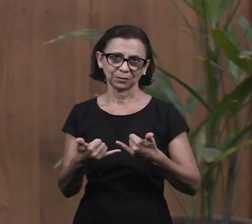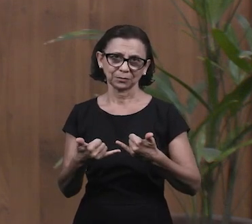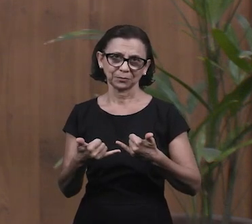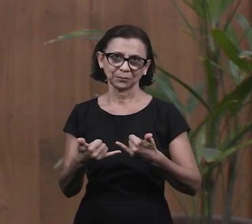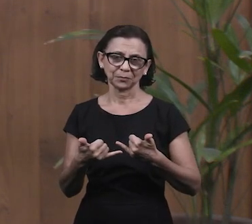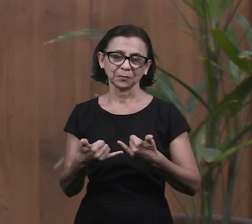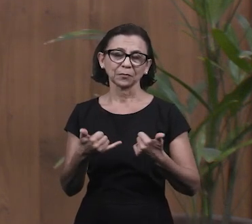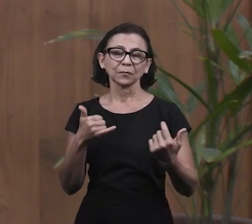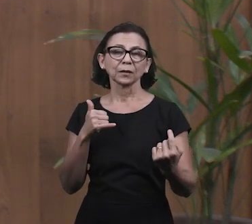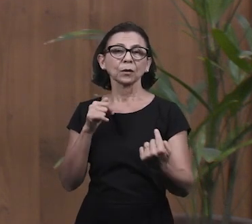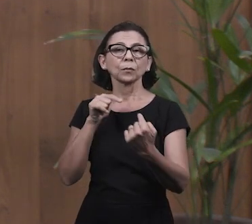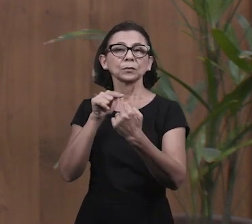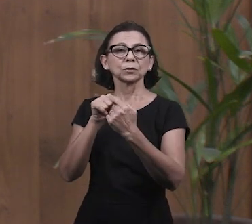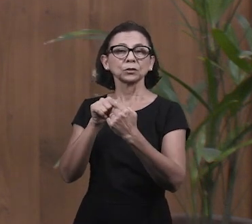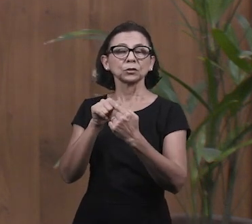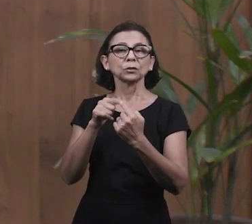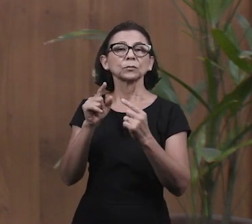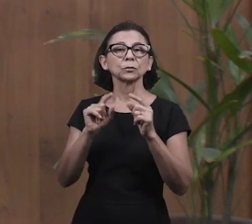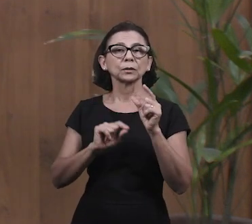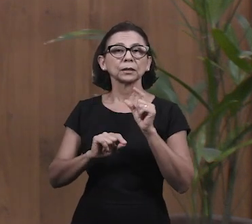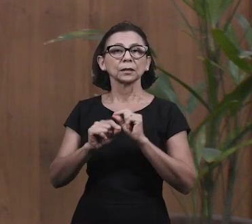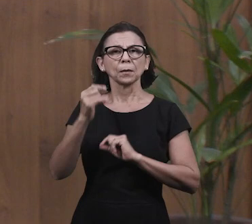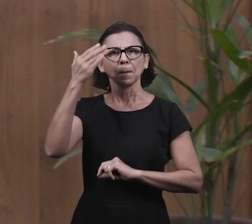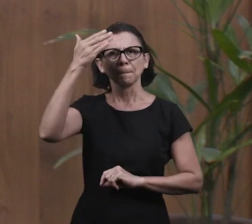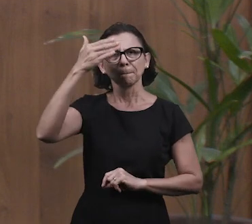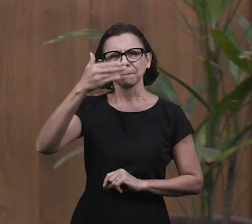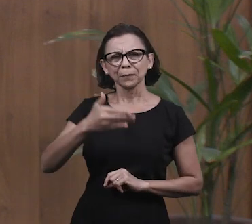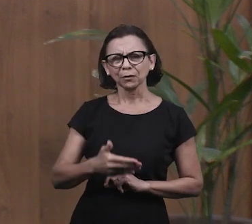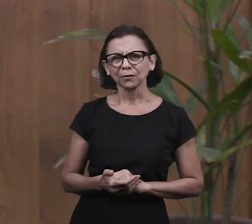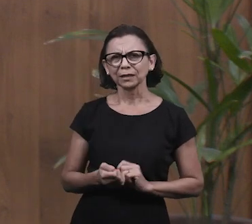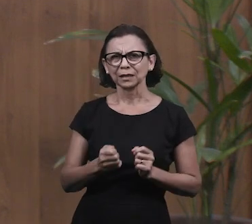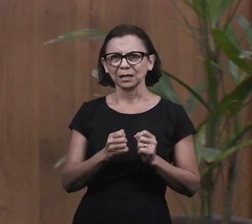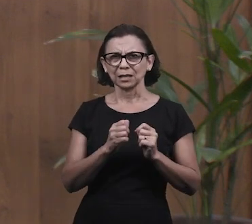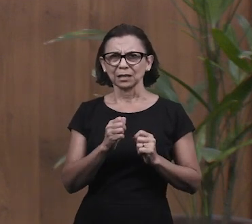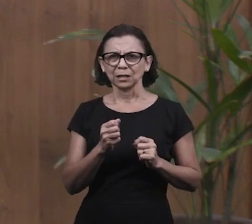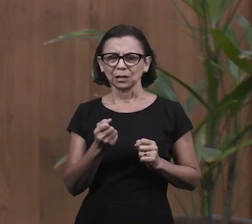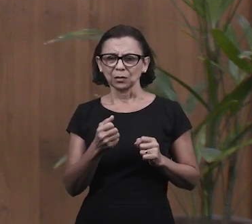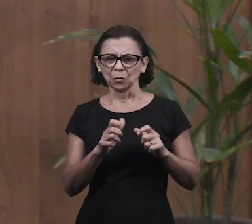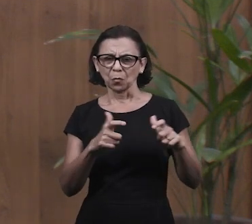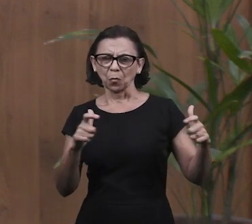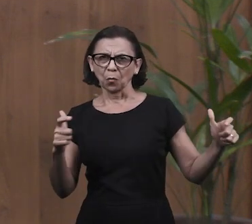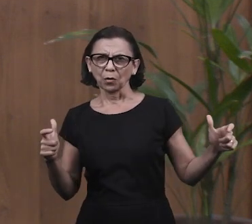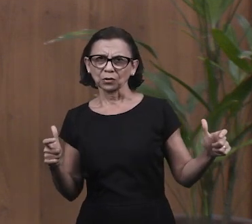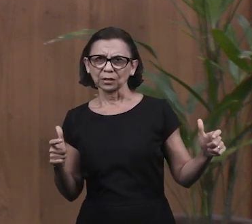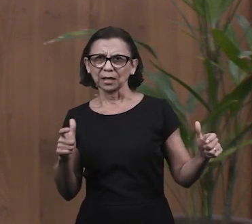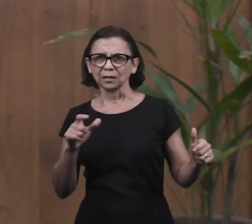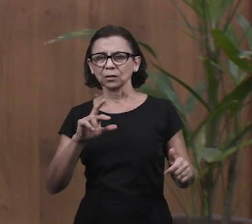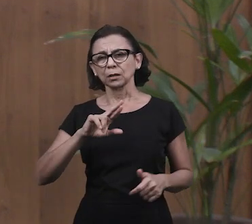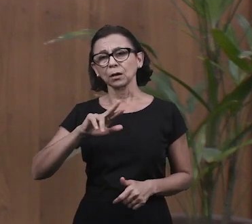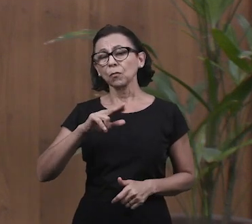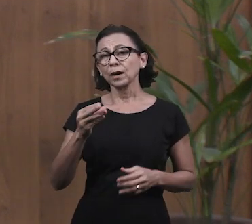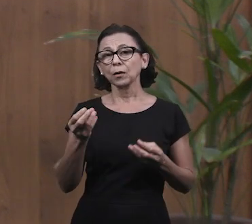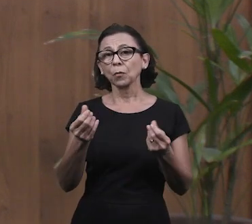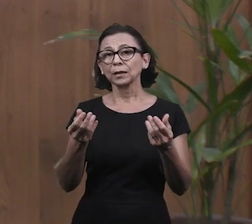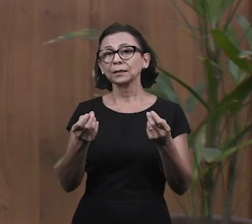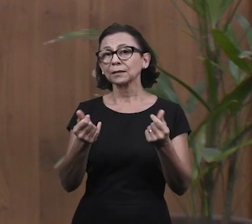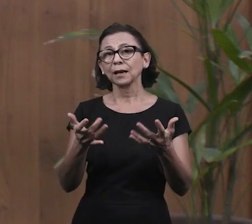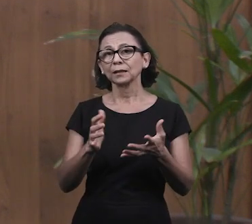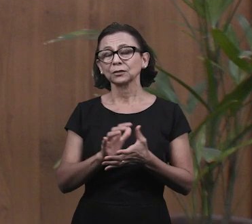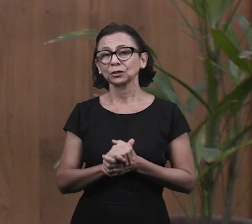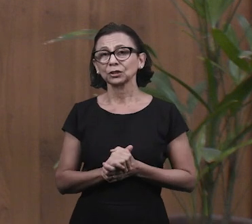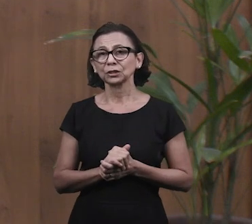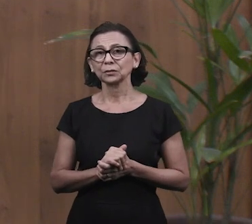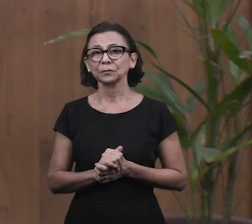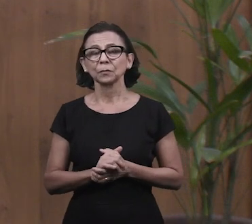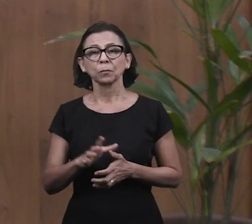la quantité de jeux offerts, avec l'objectif de mettre à l'épreuve que quantité et pas la qualité.